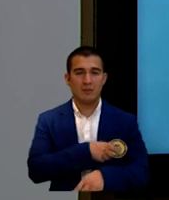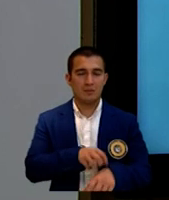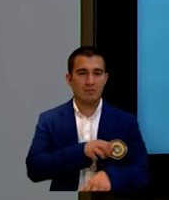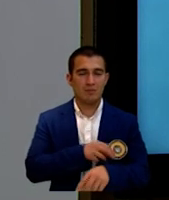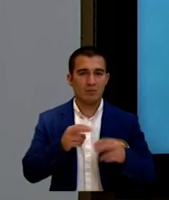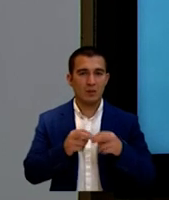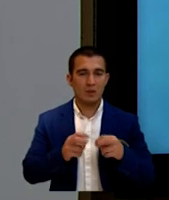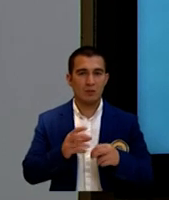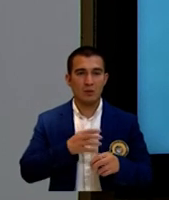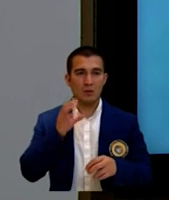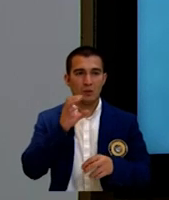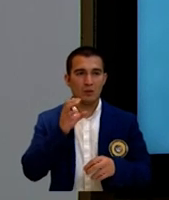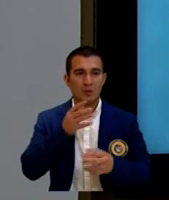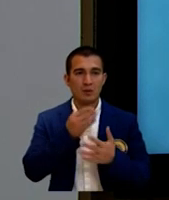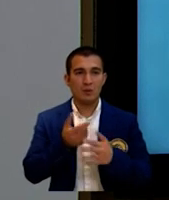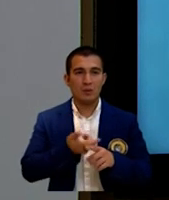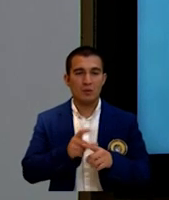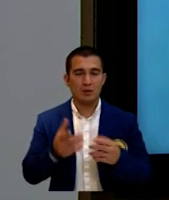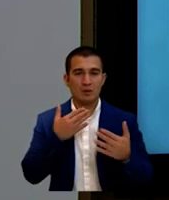uzviy aloqaga ega.